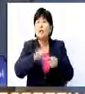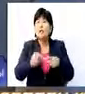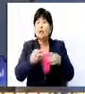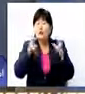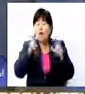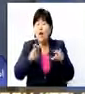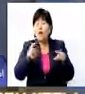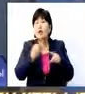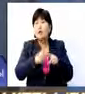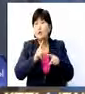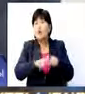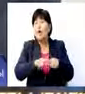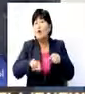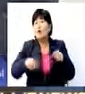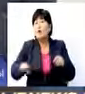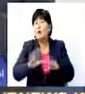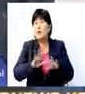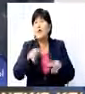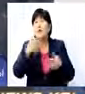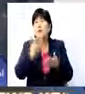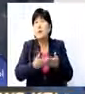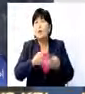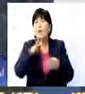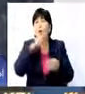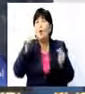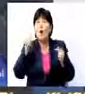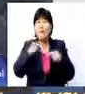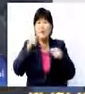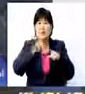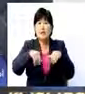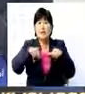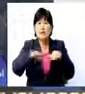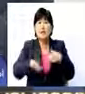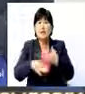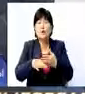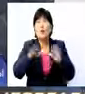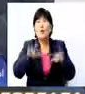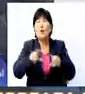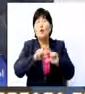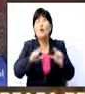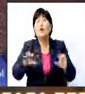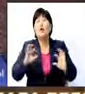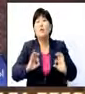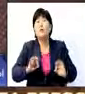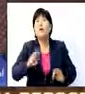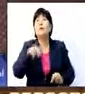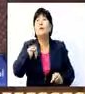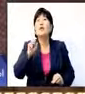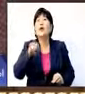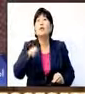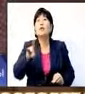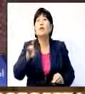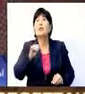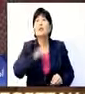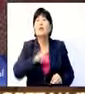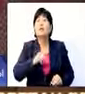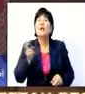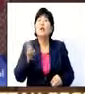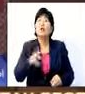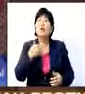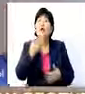қарап, созбалаңға салмай мәселені уақытылы шешуге ықпал ету. Орталықта прокурорлармен бірге медиаторлар да жұмыс істеп, келушілерге